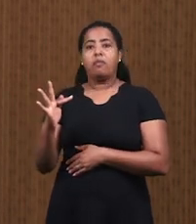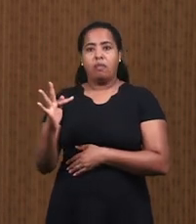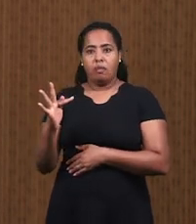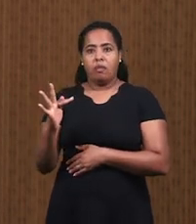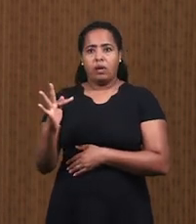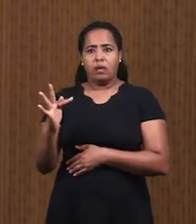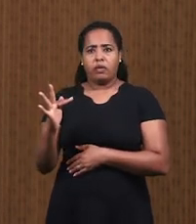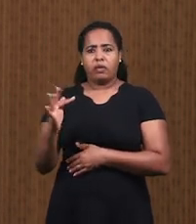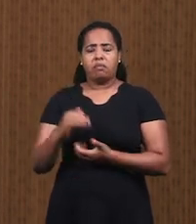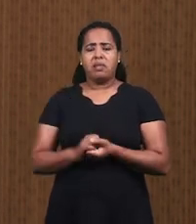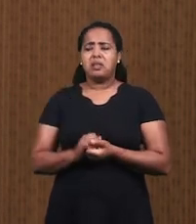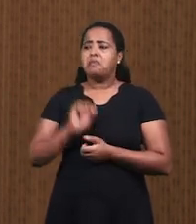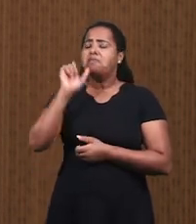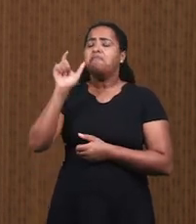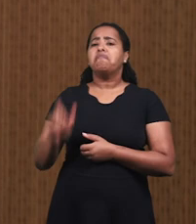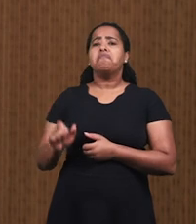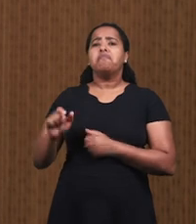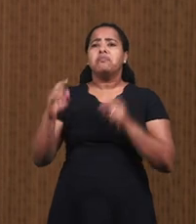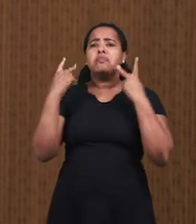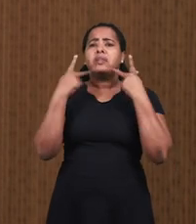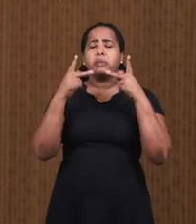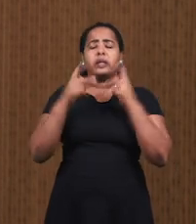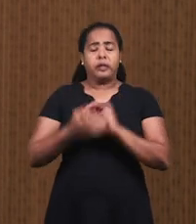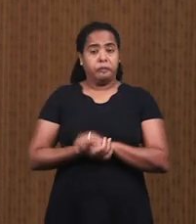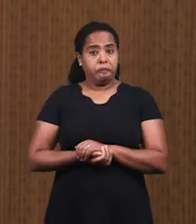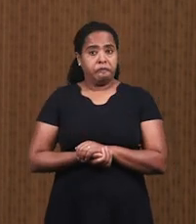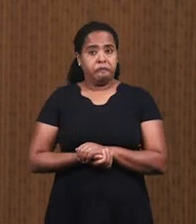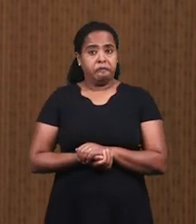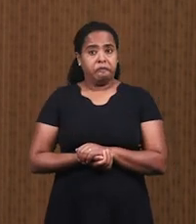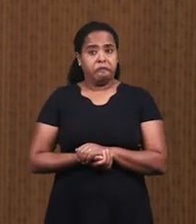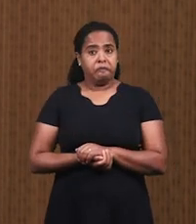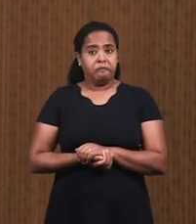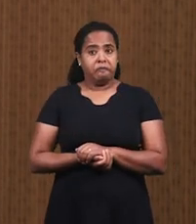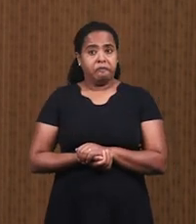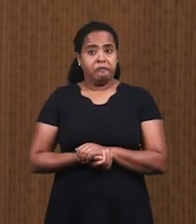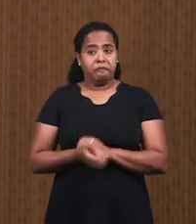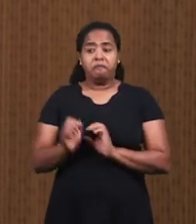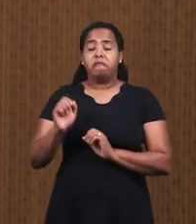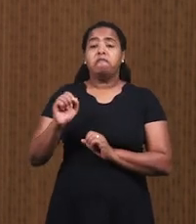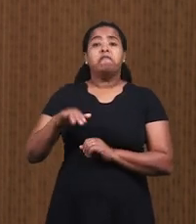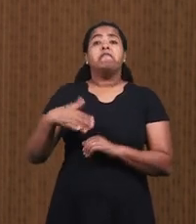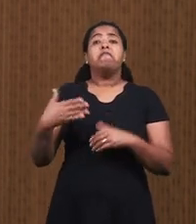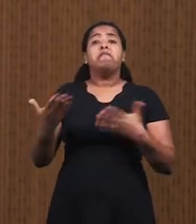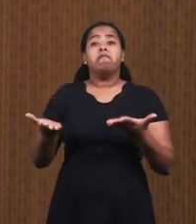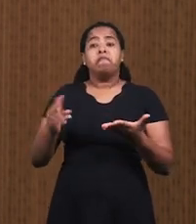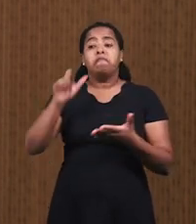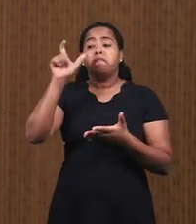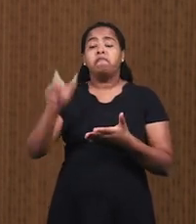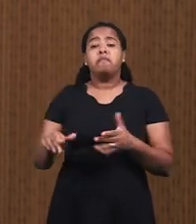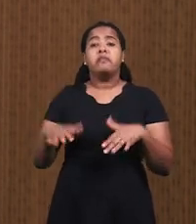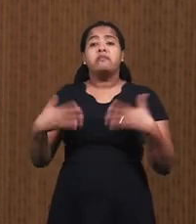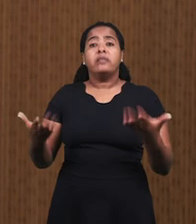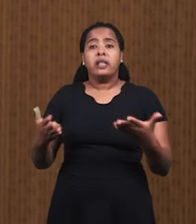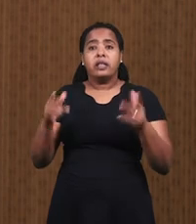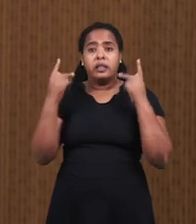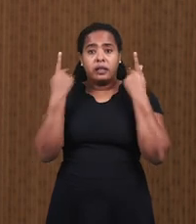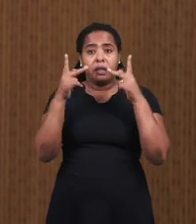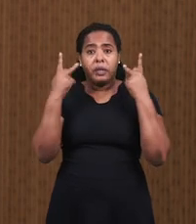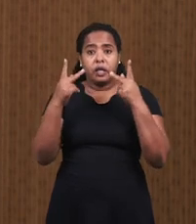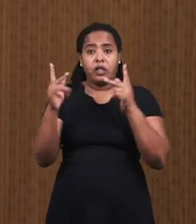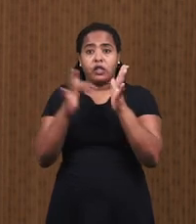слове написано. Кто проповедует об этом? Кто проповедует об этом? Кто проповедует о том, что Иисус в